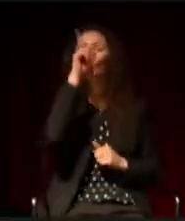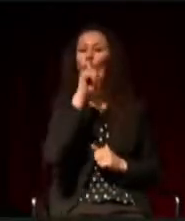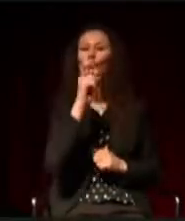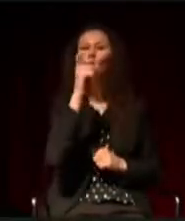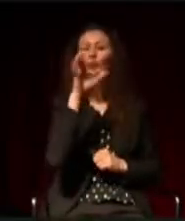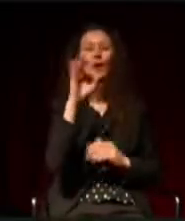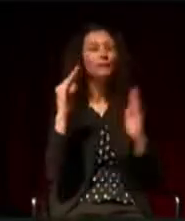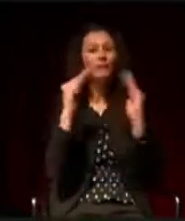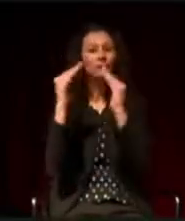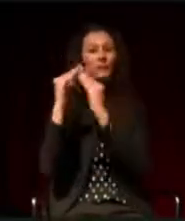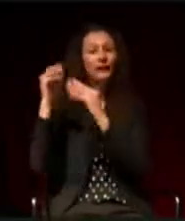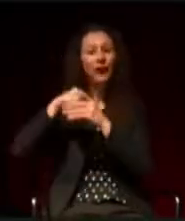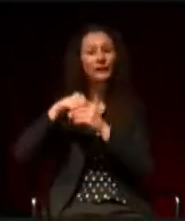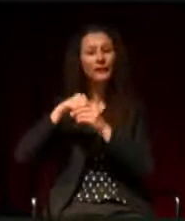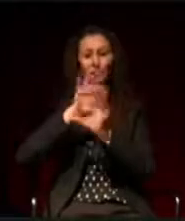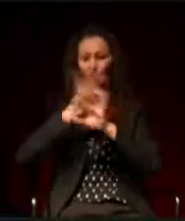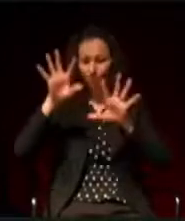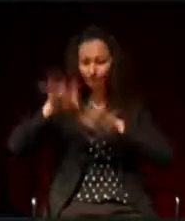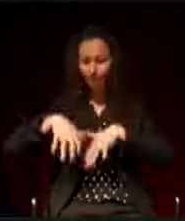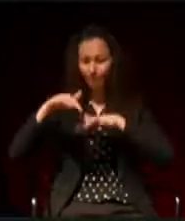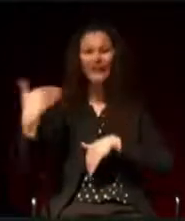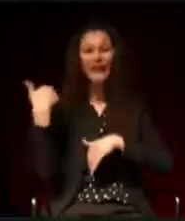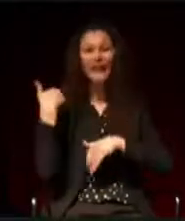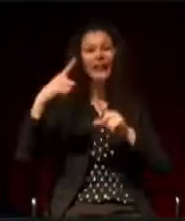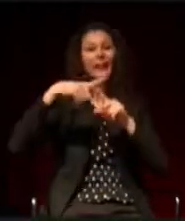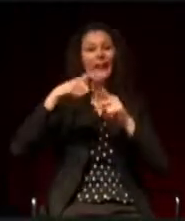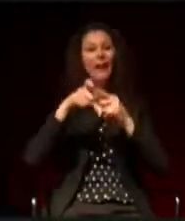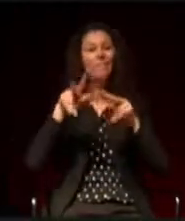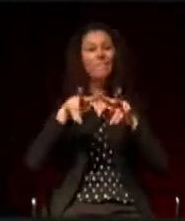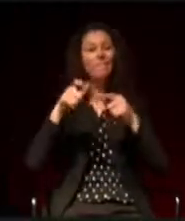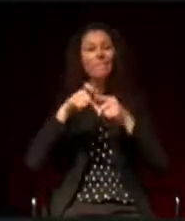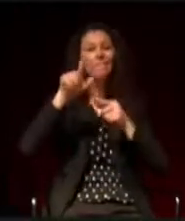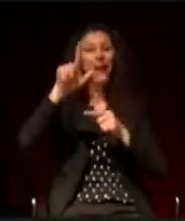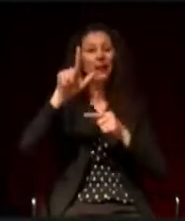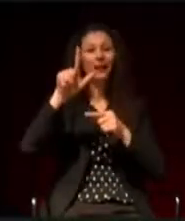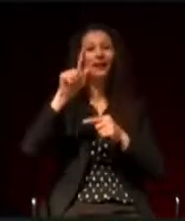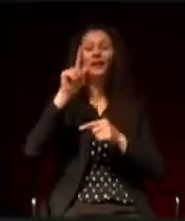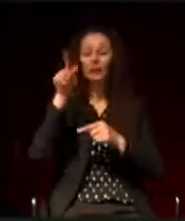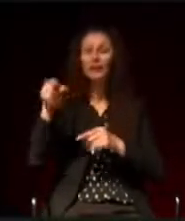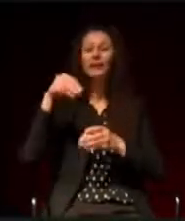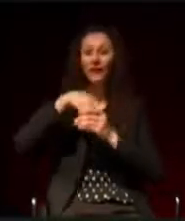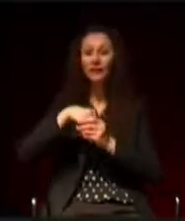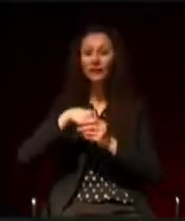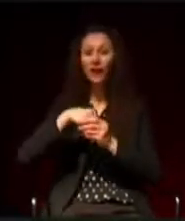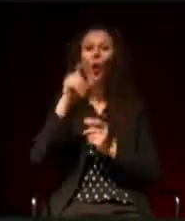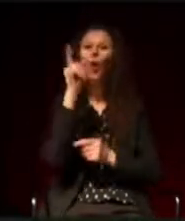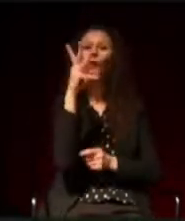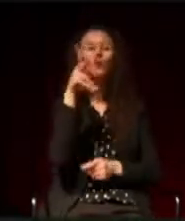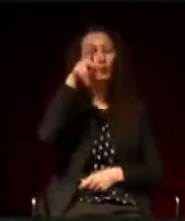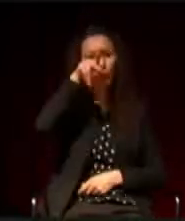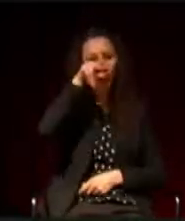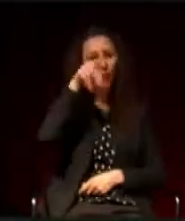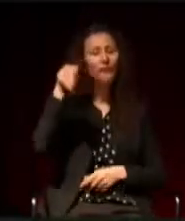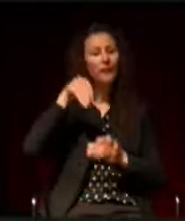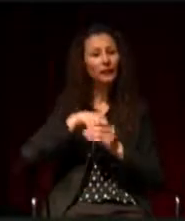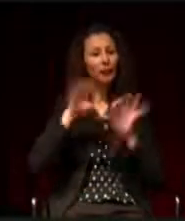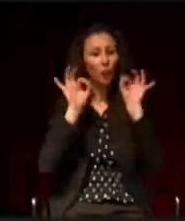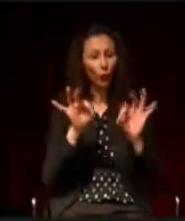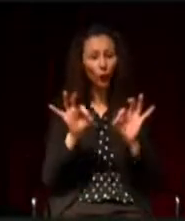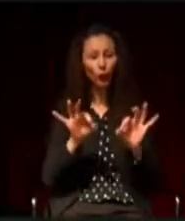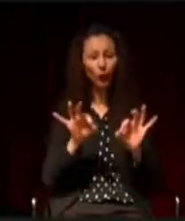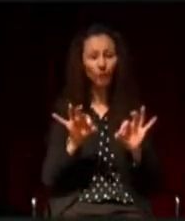190 konutun temelini atılarak 1010 konutunda yıkımı başlanacak 13 Mart